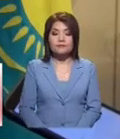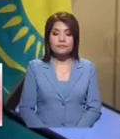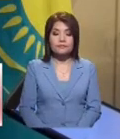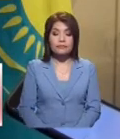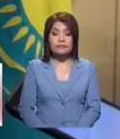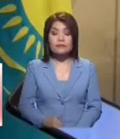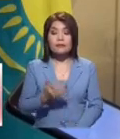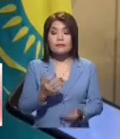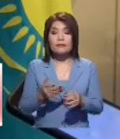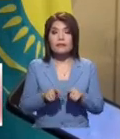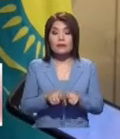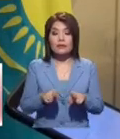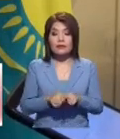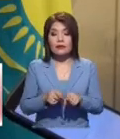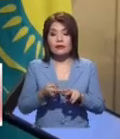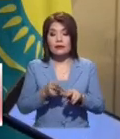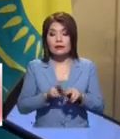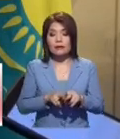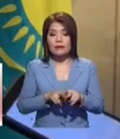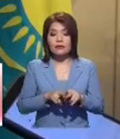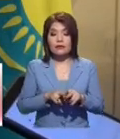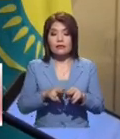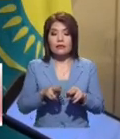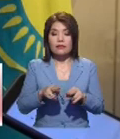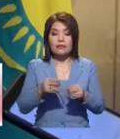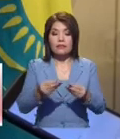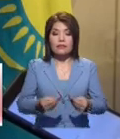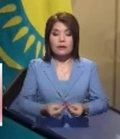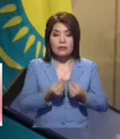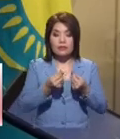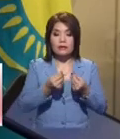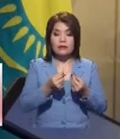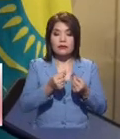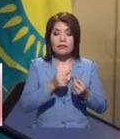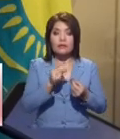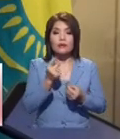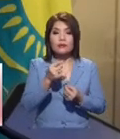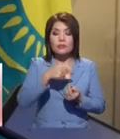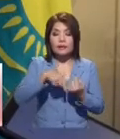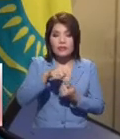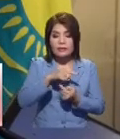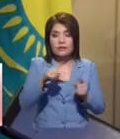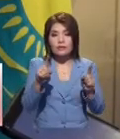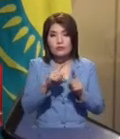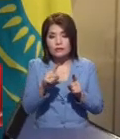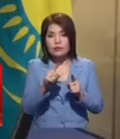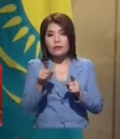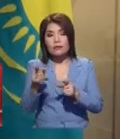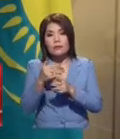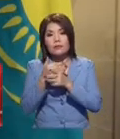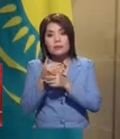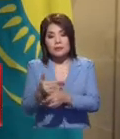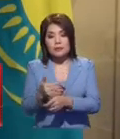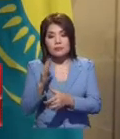и способствовать введению единого часового пояса, введению бизнеса самого, потому что бизнес, он интегрирован из банковской системы. Если